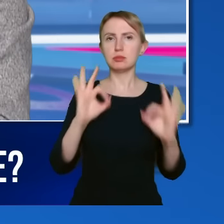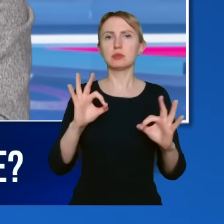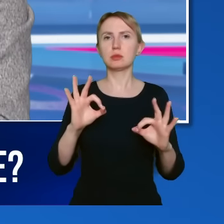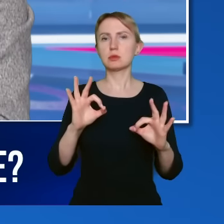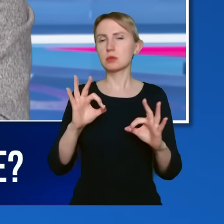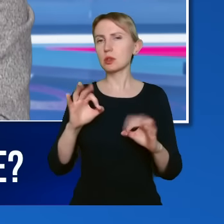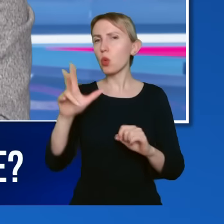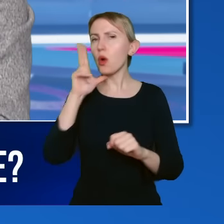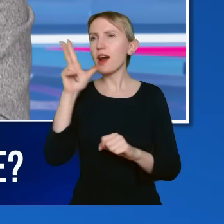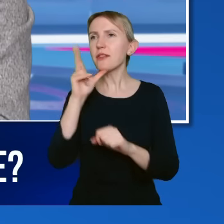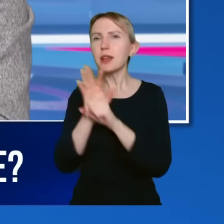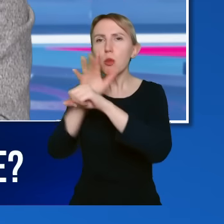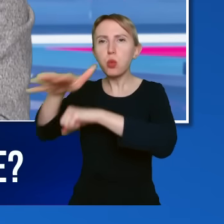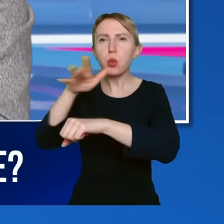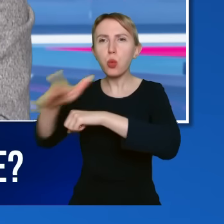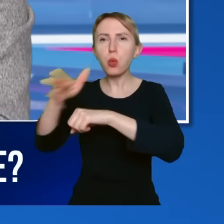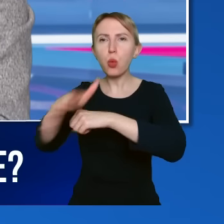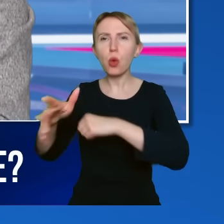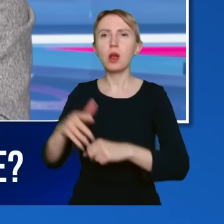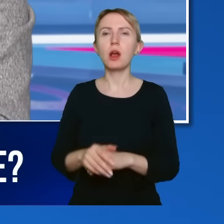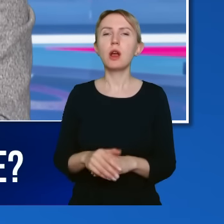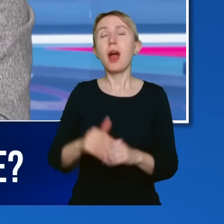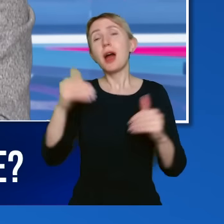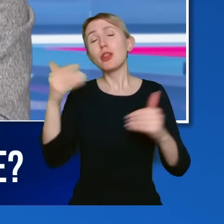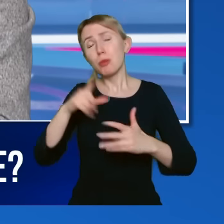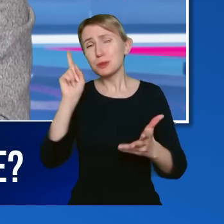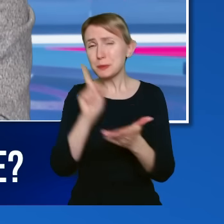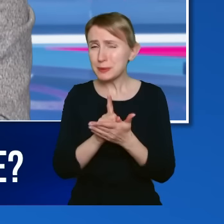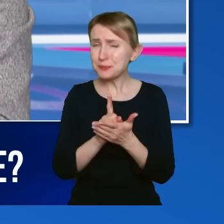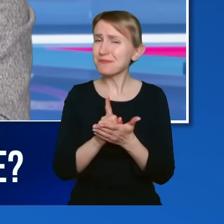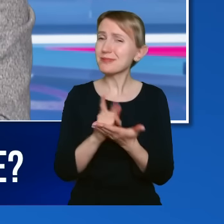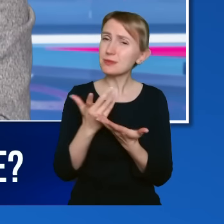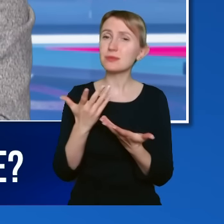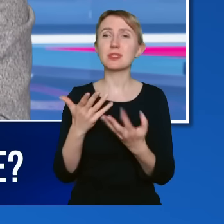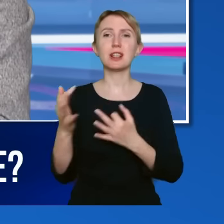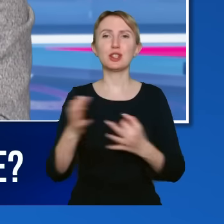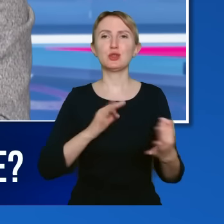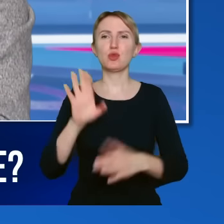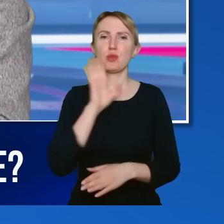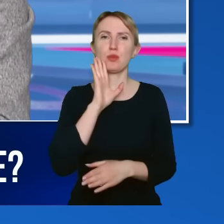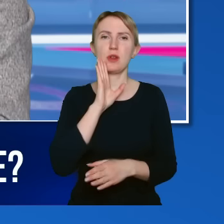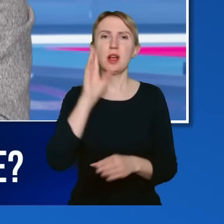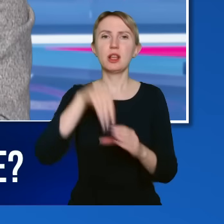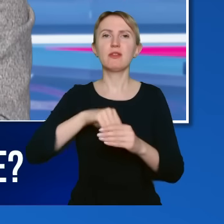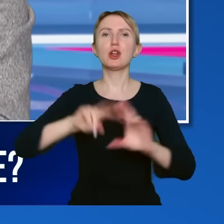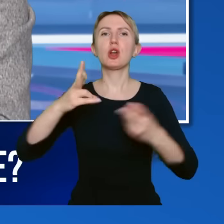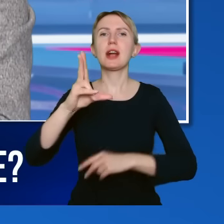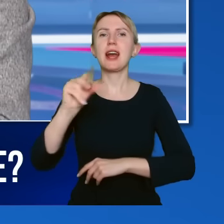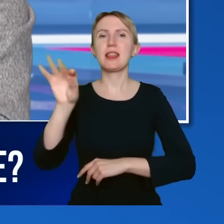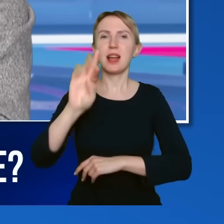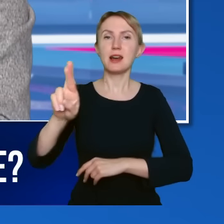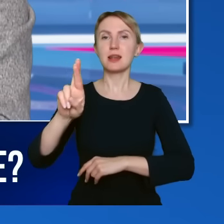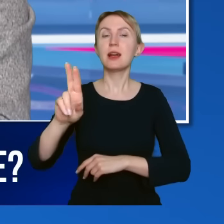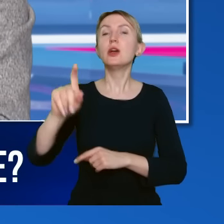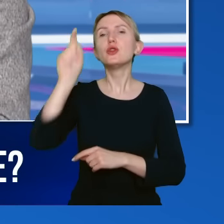jakieś takie hasło, które może gdzieś chwycić, ale to jest historia typu inwestor z Kataru, kiedy Niemcy nam kazali